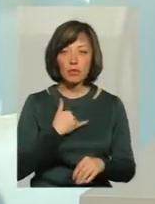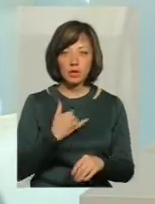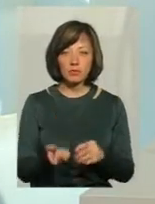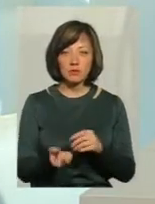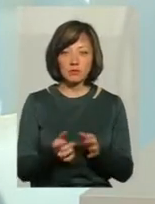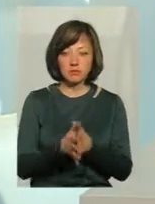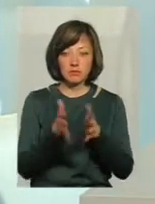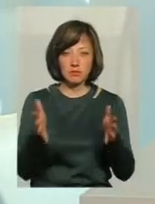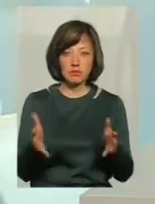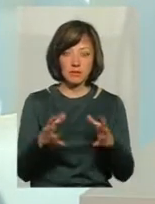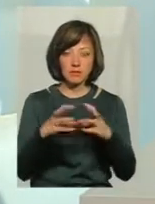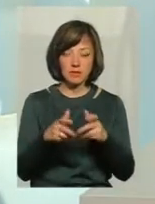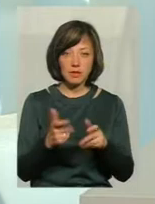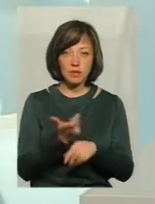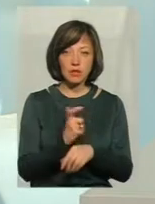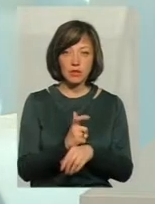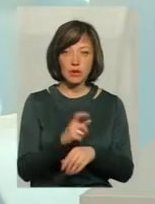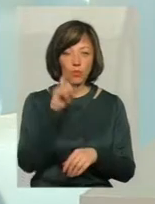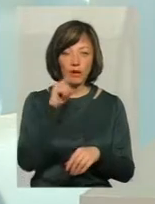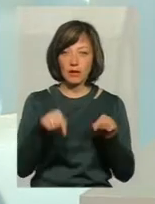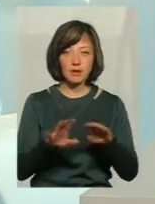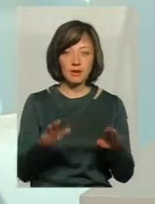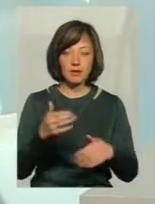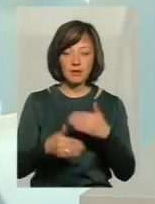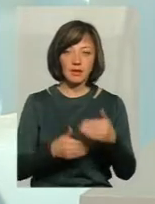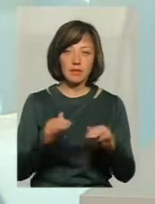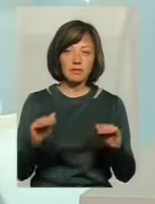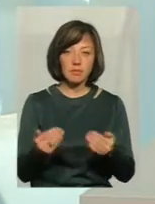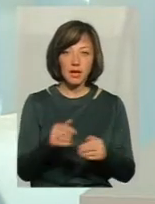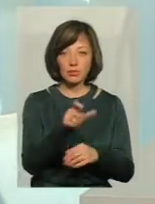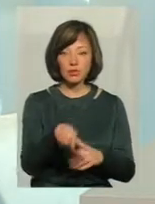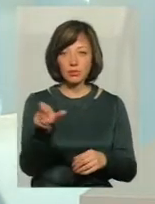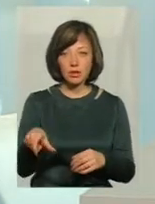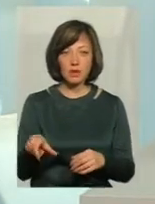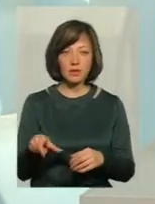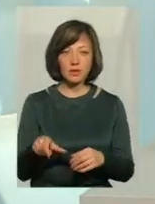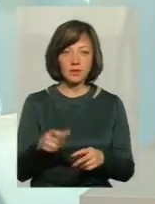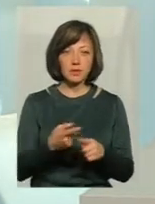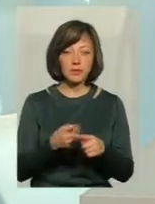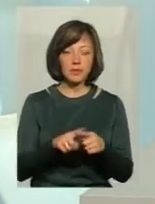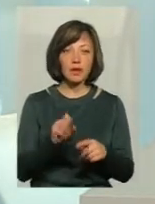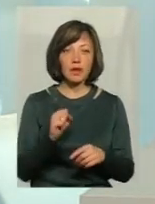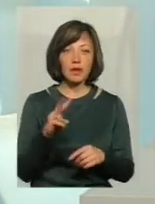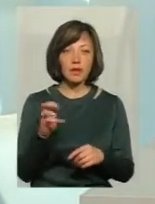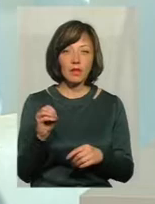світі більше, я не кажу про Україну, тому що зрозуміла тенденція депопуляція, але